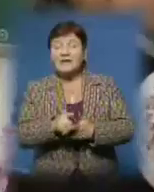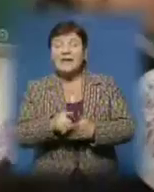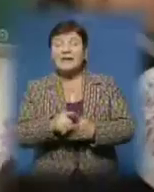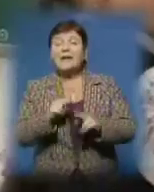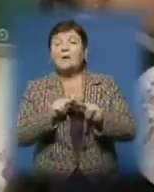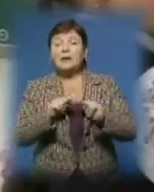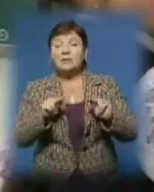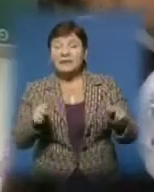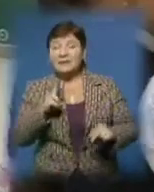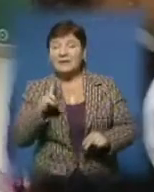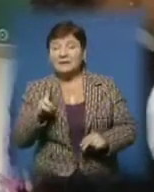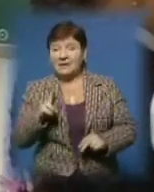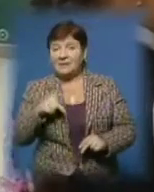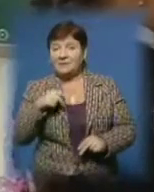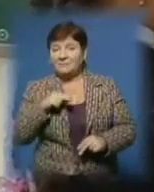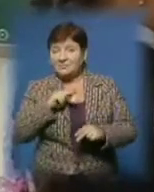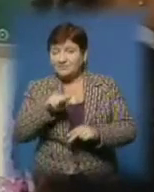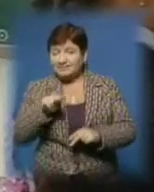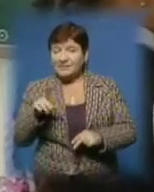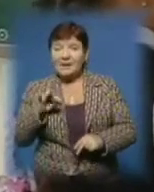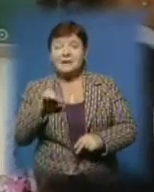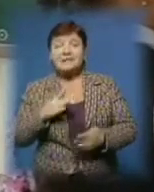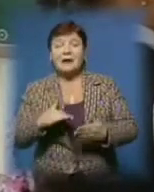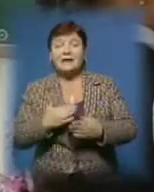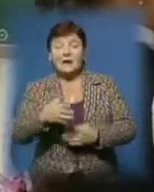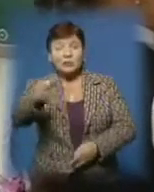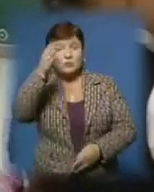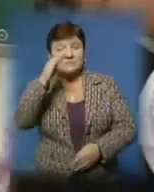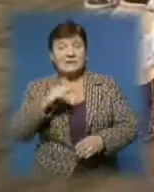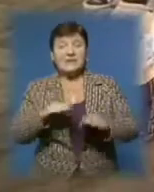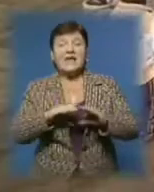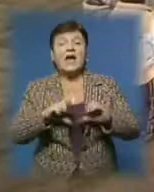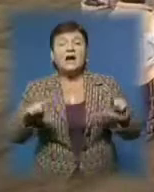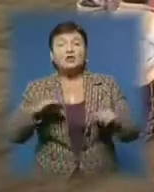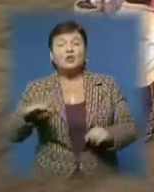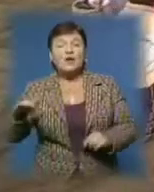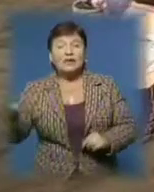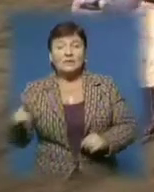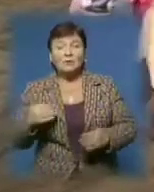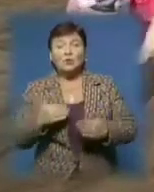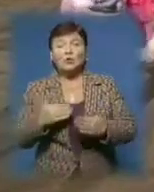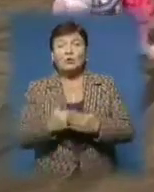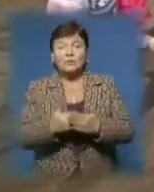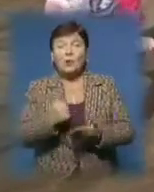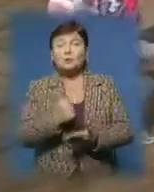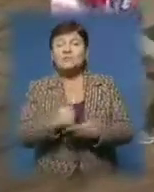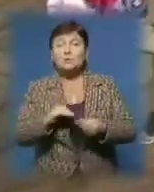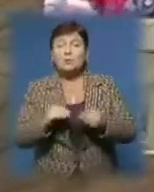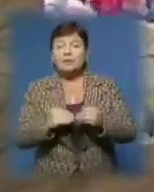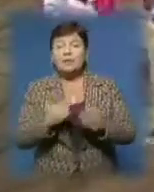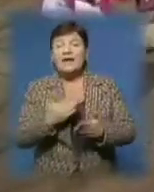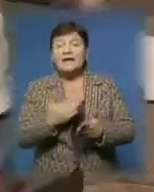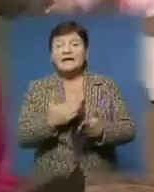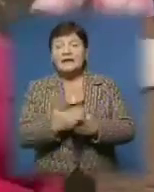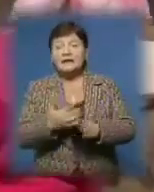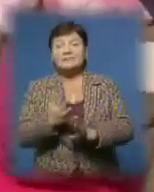предметі, який викладає, а також повинен відповідати за якість освіти школярів. Щодо дошкільної освіти, то найголовнішою проблемою є електронні